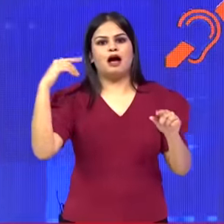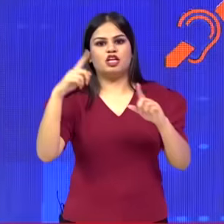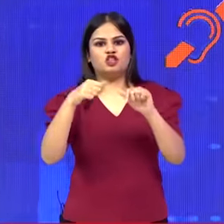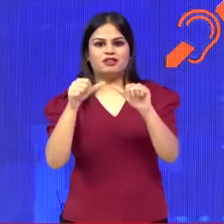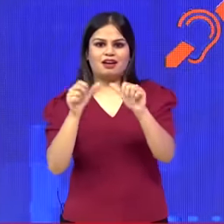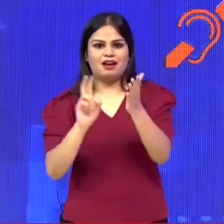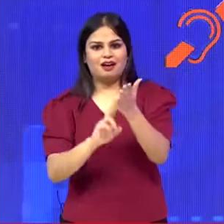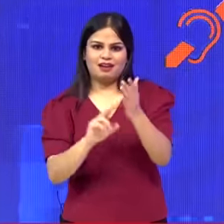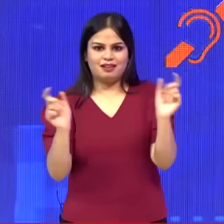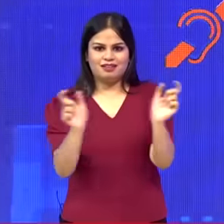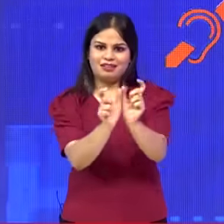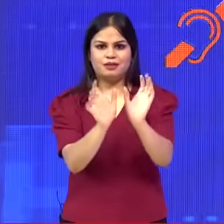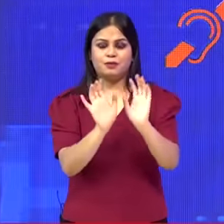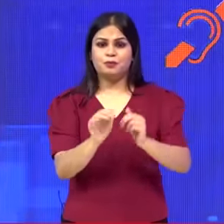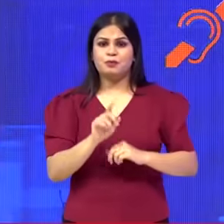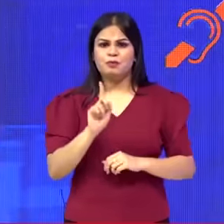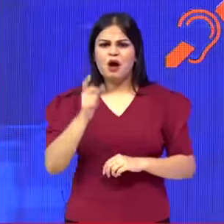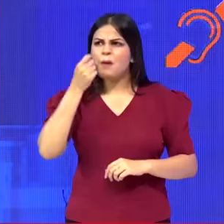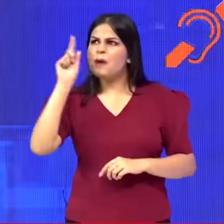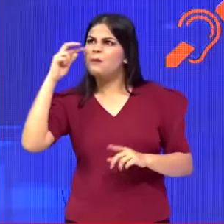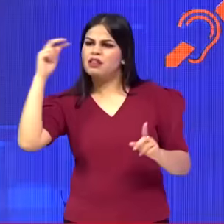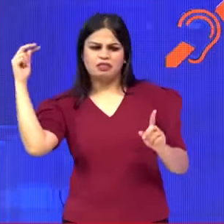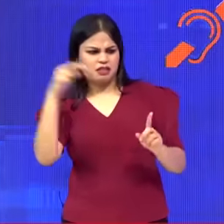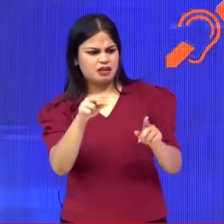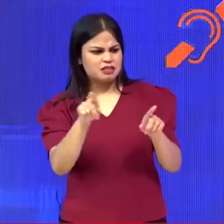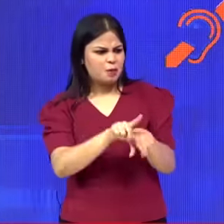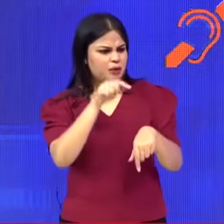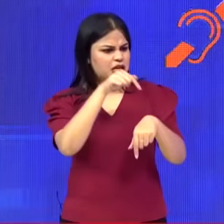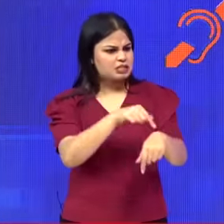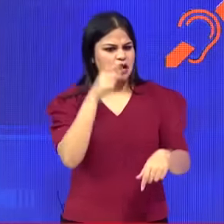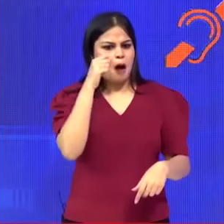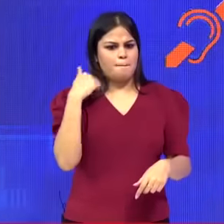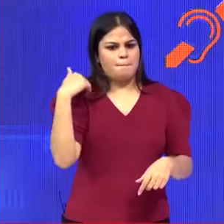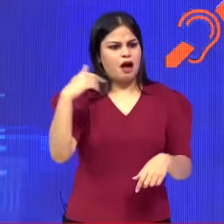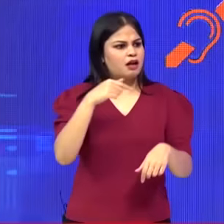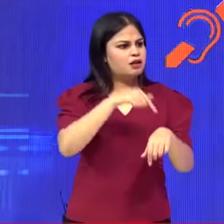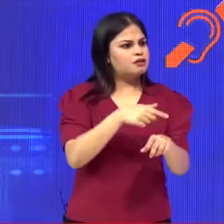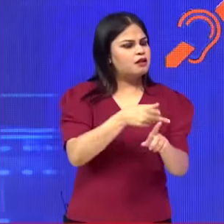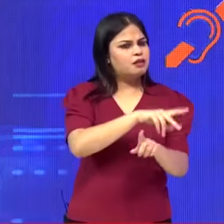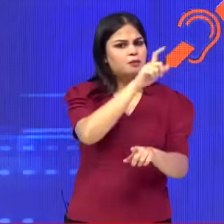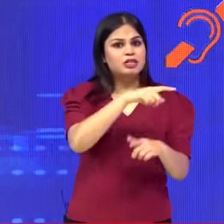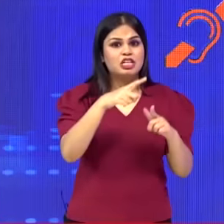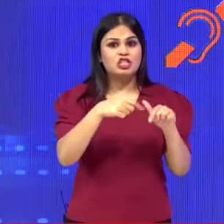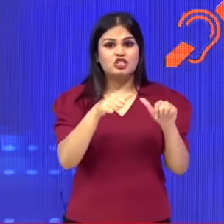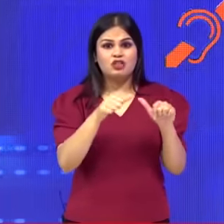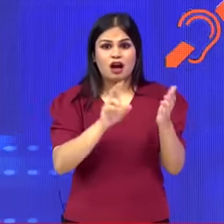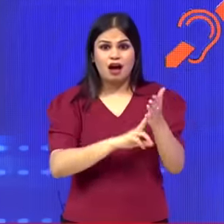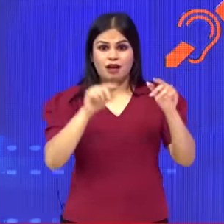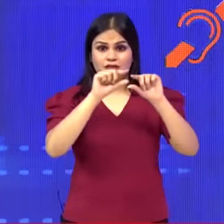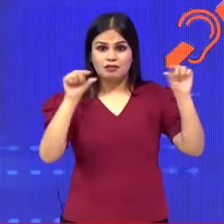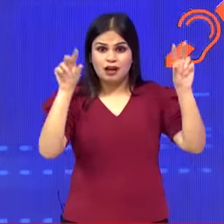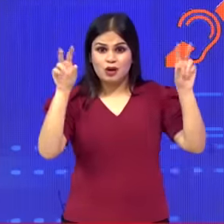मेरे फादर को अभी भी ये किसी का भाई किसी की जान का टाइटल वो अभी भी उनको अच्छा नहीं